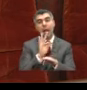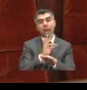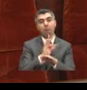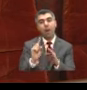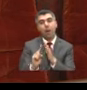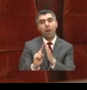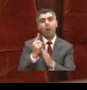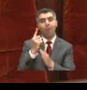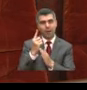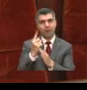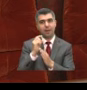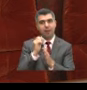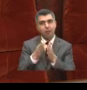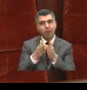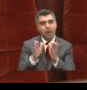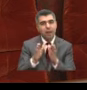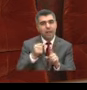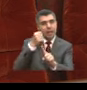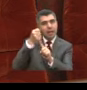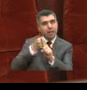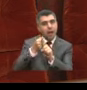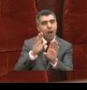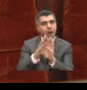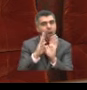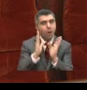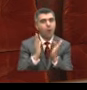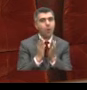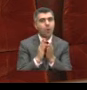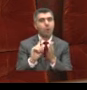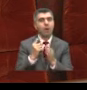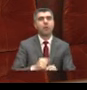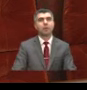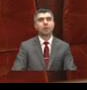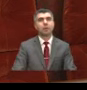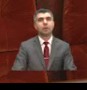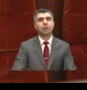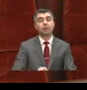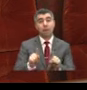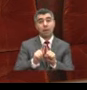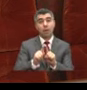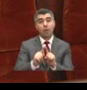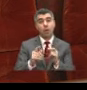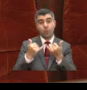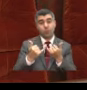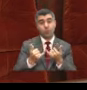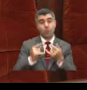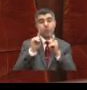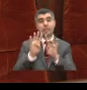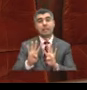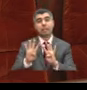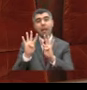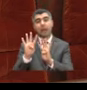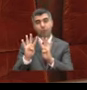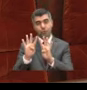أولويات الأوراج الإصلاحية للمنظومة، ولا سيما بعد تنظيم اليوم الوطني يوم 18